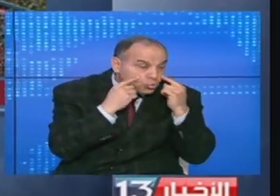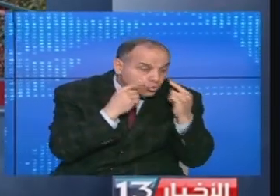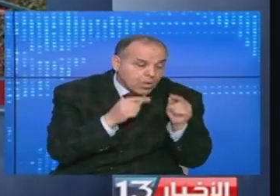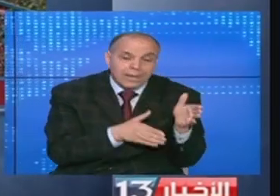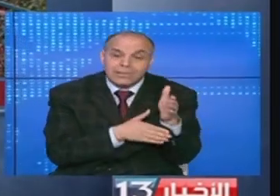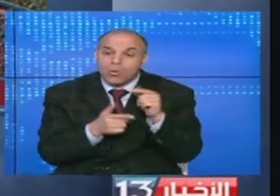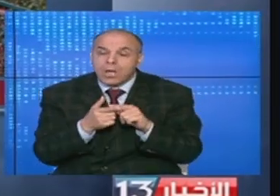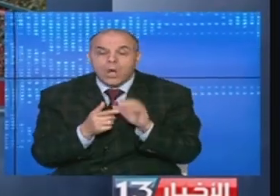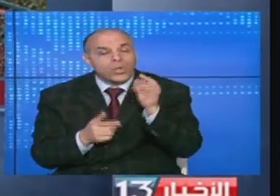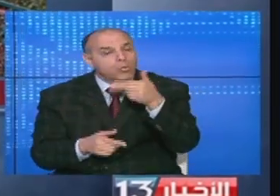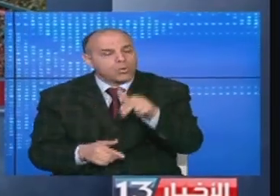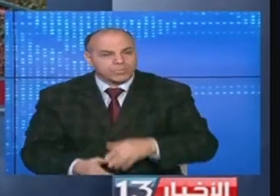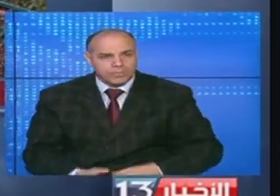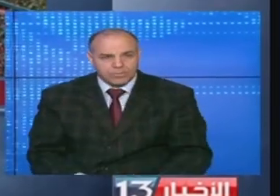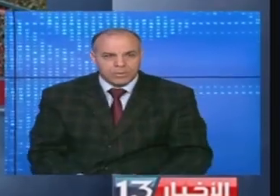الدوله المعنيه